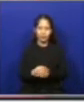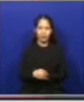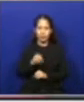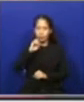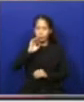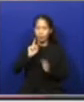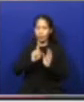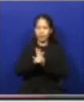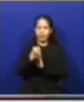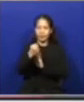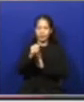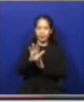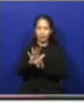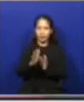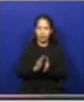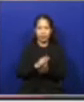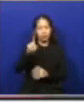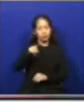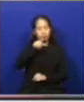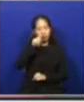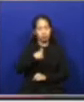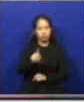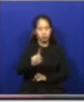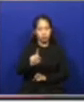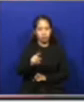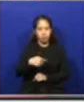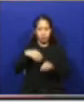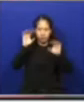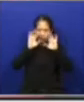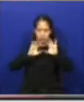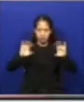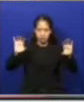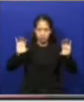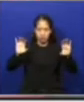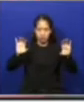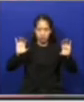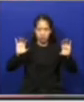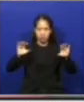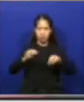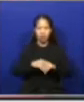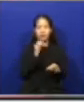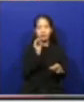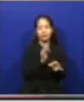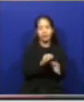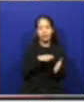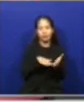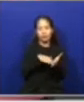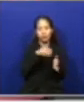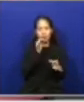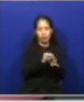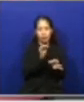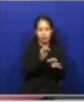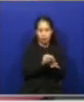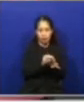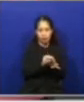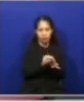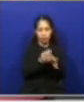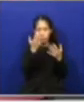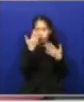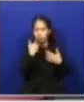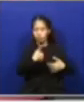ทีคำถามคือรัฐบาลพาณิชย์ธนาคารพาณิชย์อยากปล่อยให้คนตัวเล็กหรือคนตัว